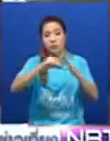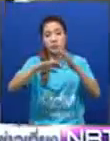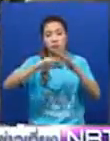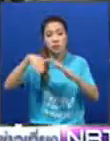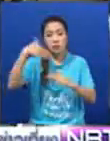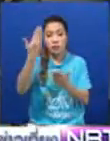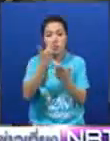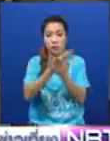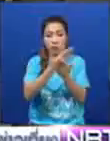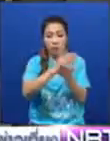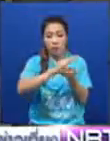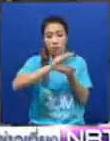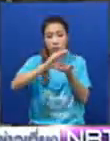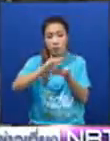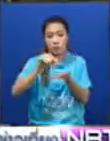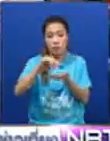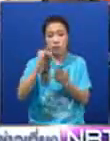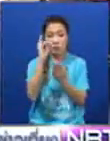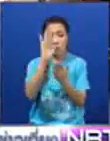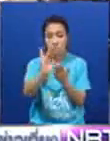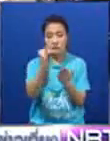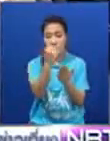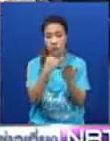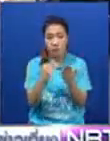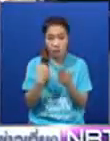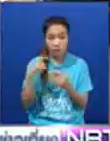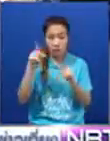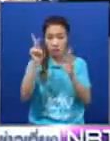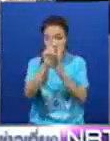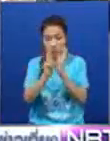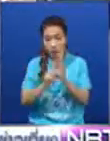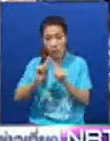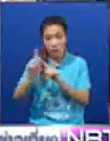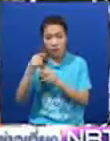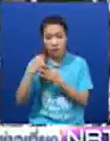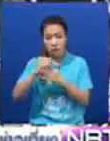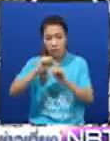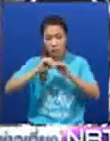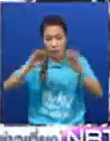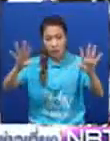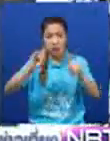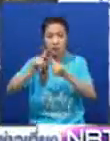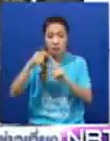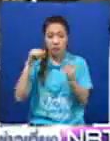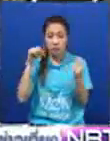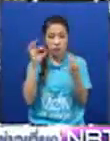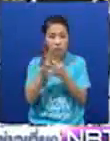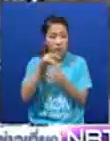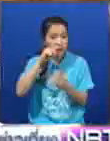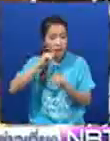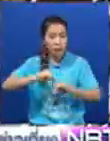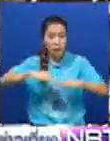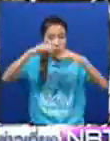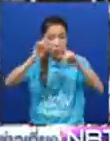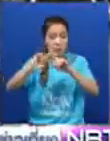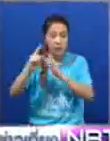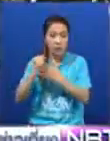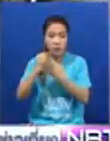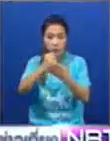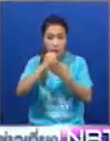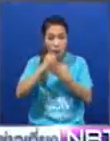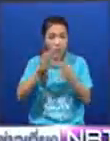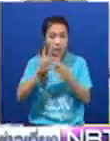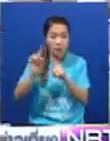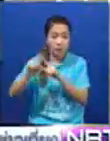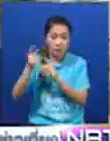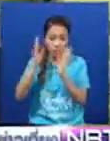ประมาณที่ใช้จะเป็นงบของจังหวัดซึ่งมีระเบียบในการให้ความช่วยเหลือกรณีประกาศเป็นพื้นที่ประสบภัยพิบัติขณะที่การให้ความช่ว